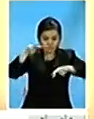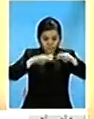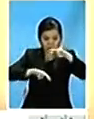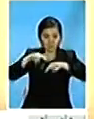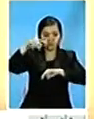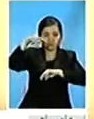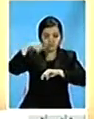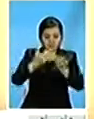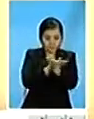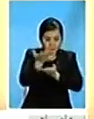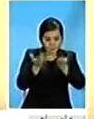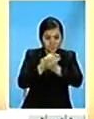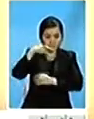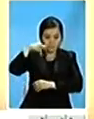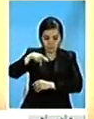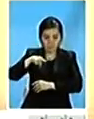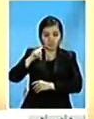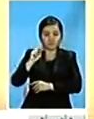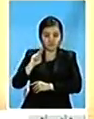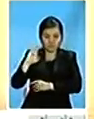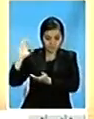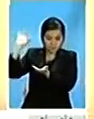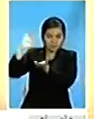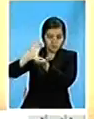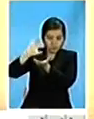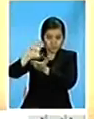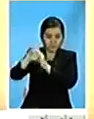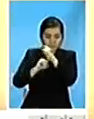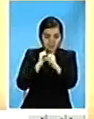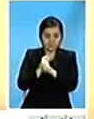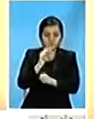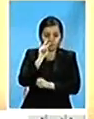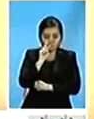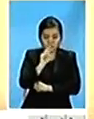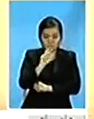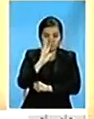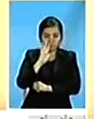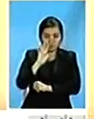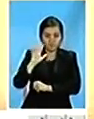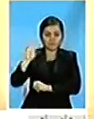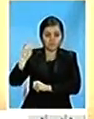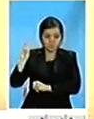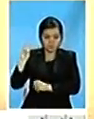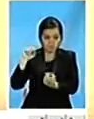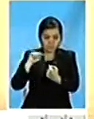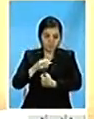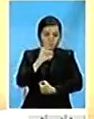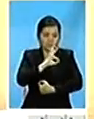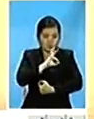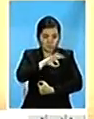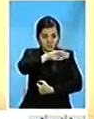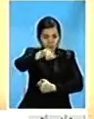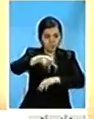ติงบประมาณรายจ่ายประจำปีงบประมาณพ.ศ. 2556ต่อท่านประธานและท่านสมาชิกสภาผู้แทนราษฎ